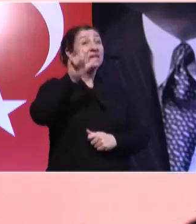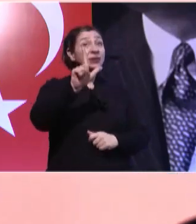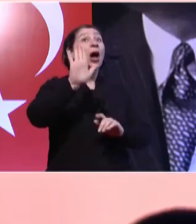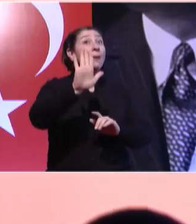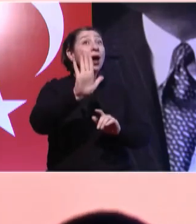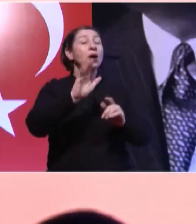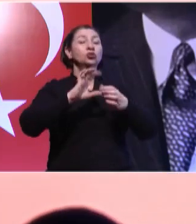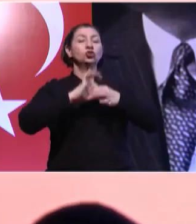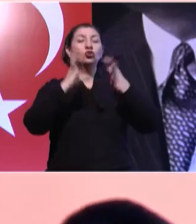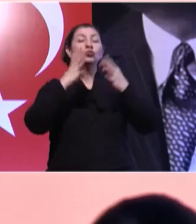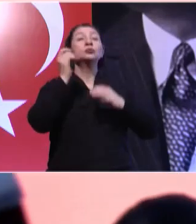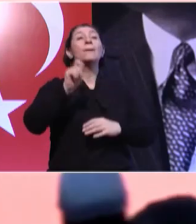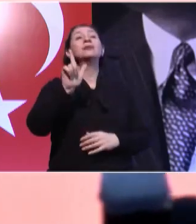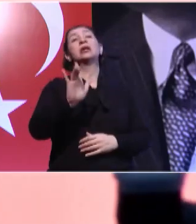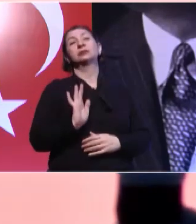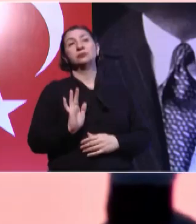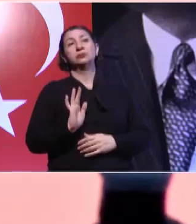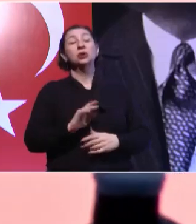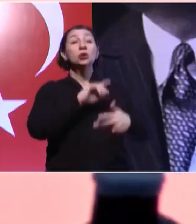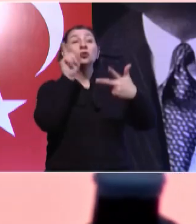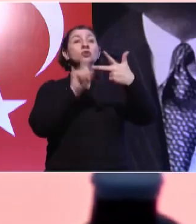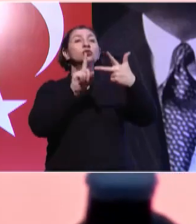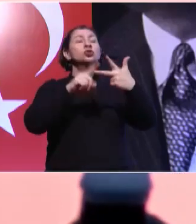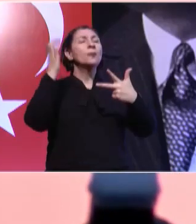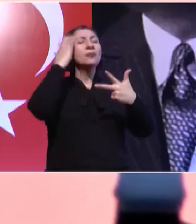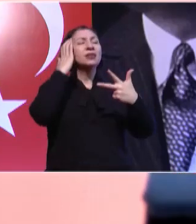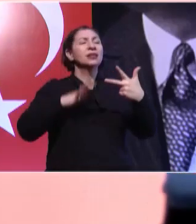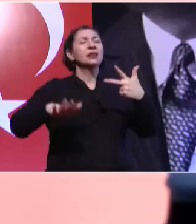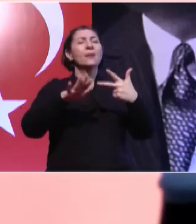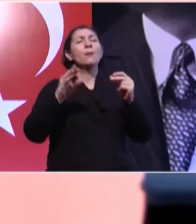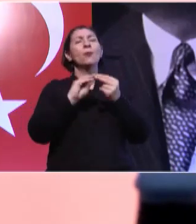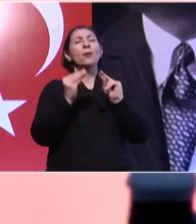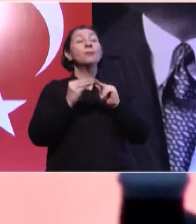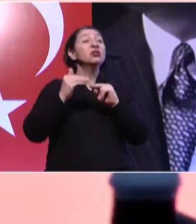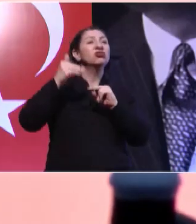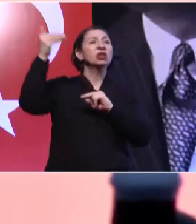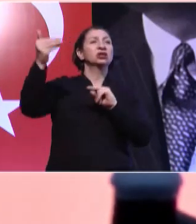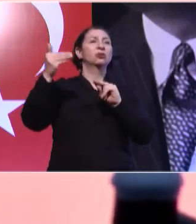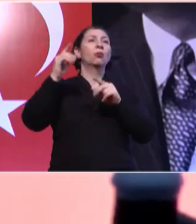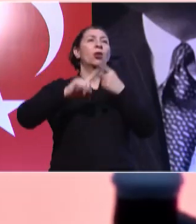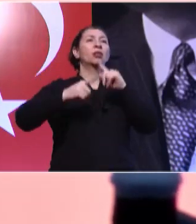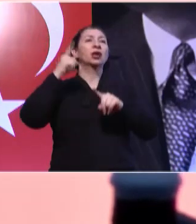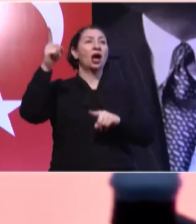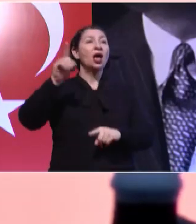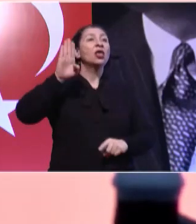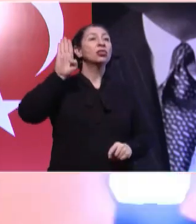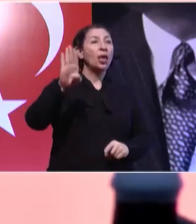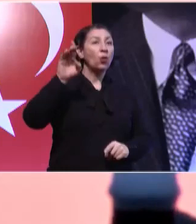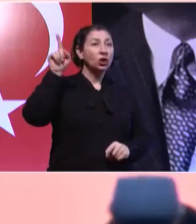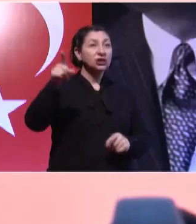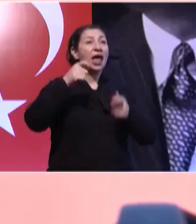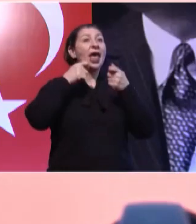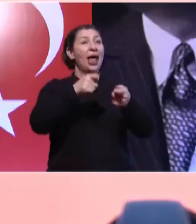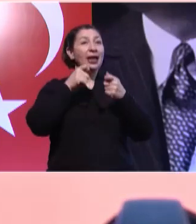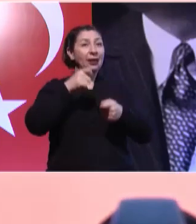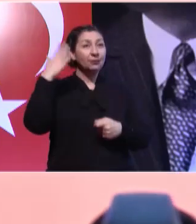ortaya koymalıyız. Üçüncü sorunumuz değerli arkadaşlarım, dış politika. Demokrasi,